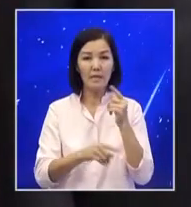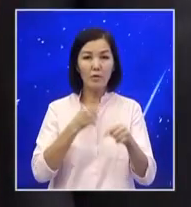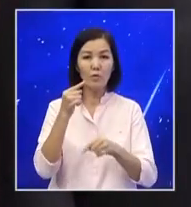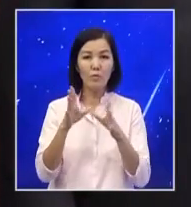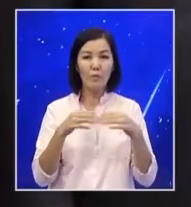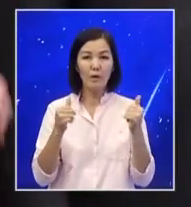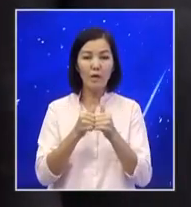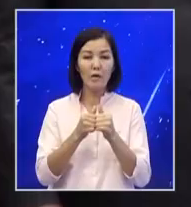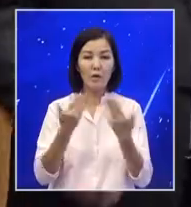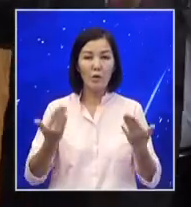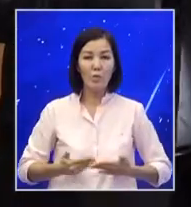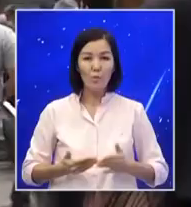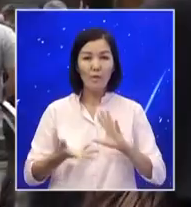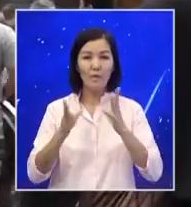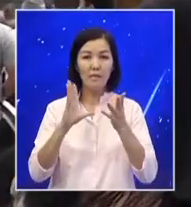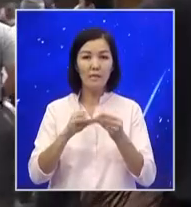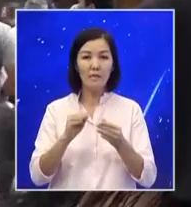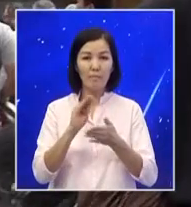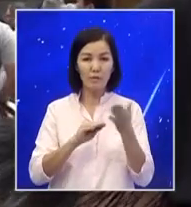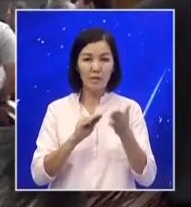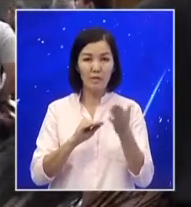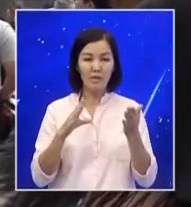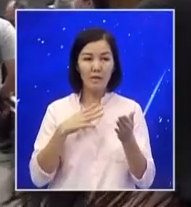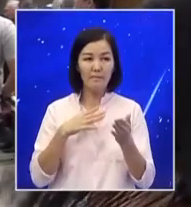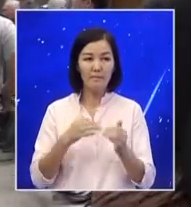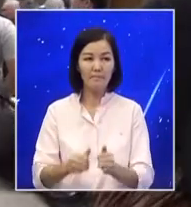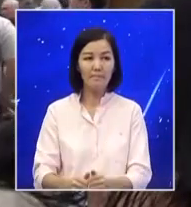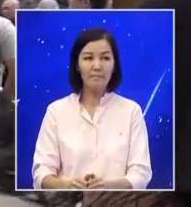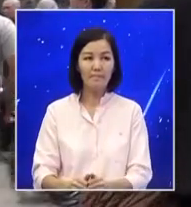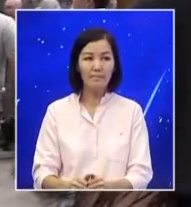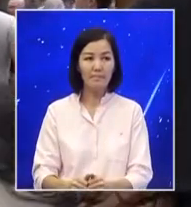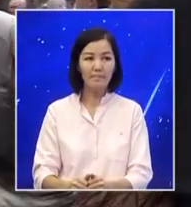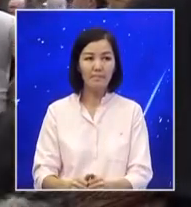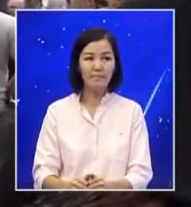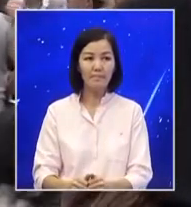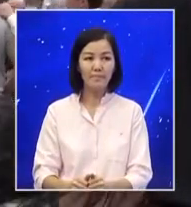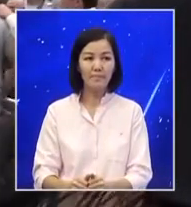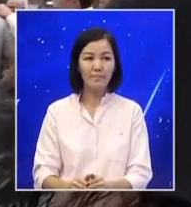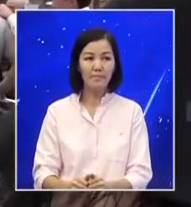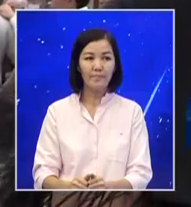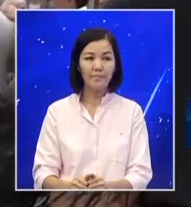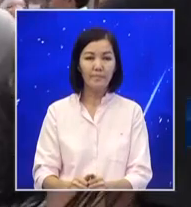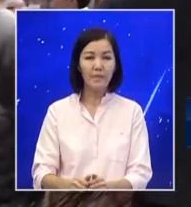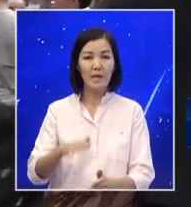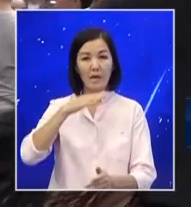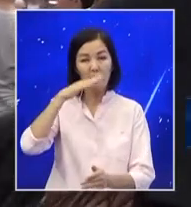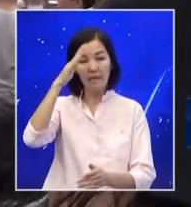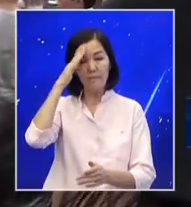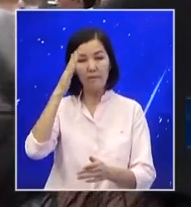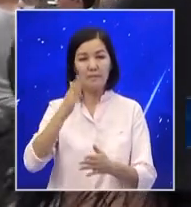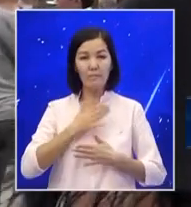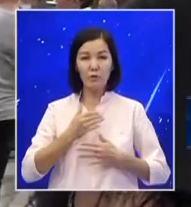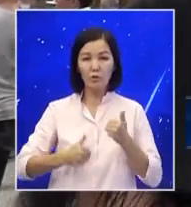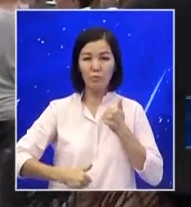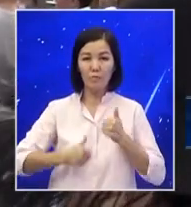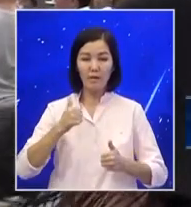өмір энциклопедиясы іспетті. Отец был человек, который научил нас жить. Әкеміз біз үшін мақтан, өмір